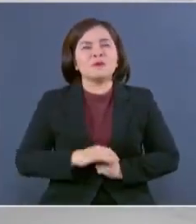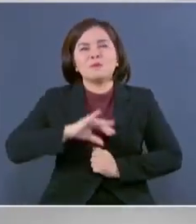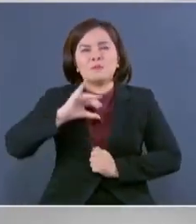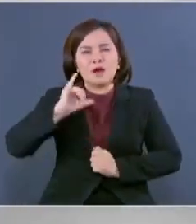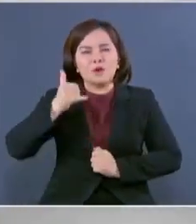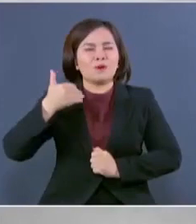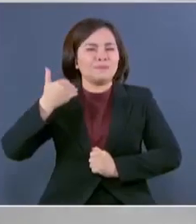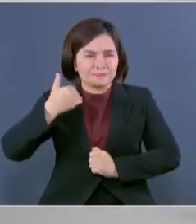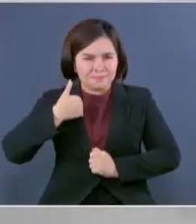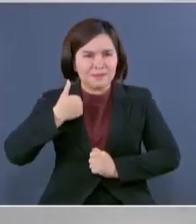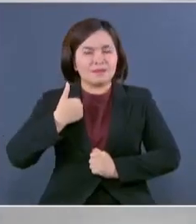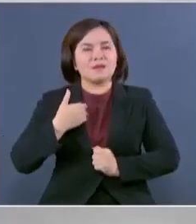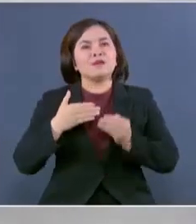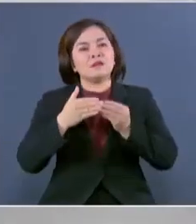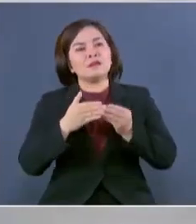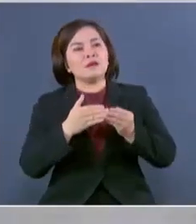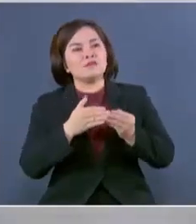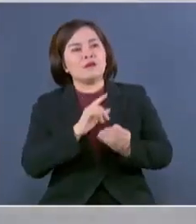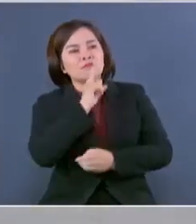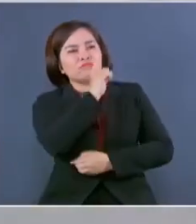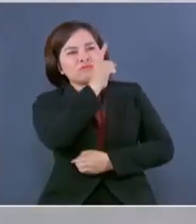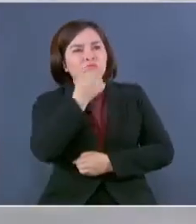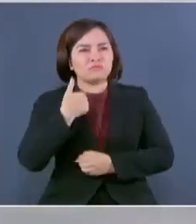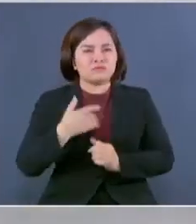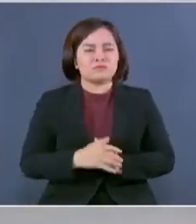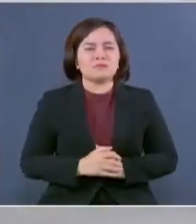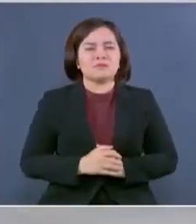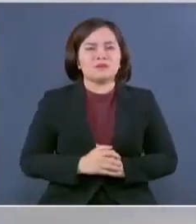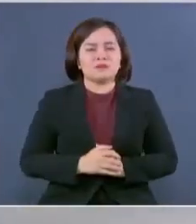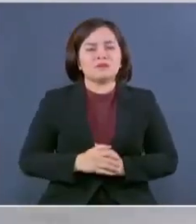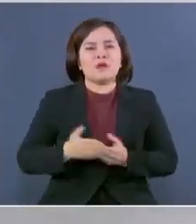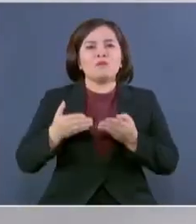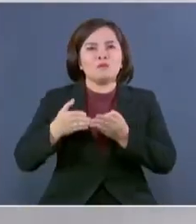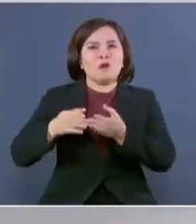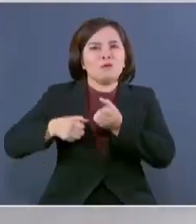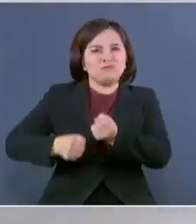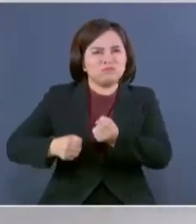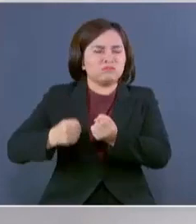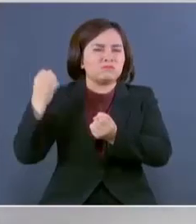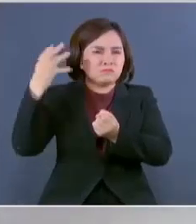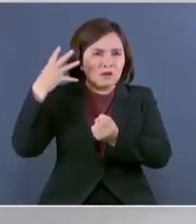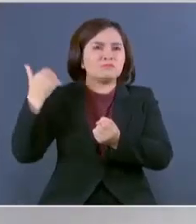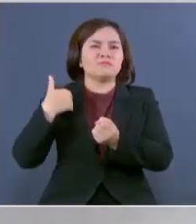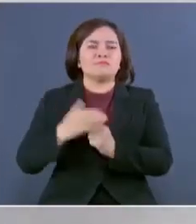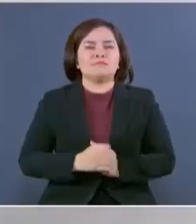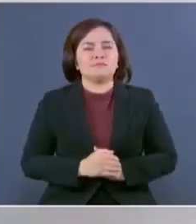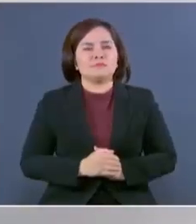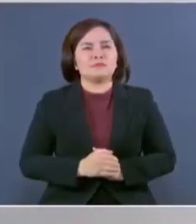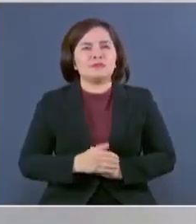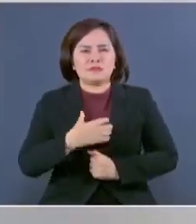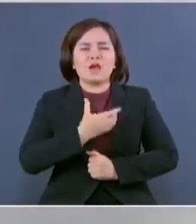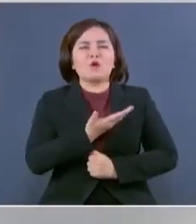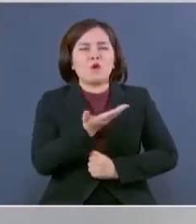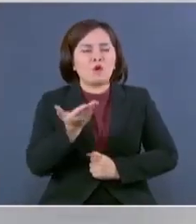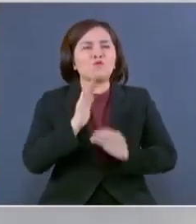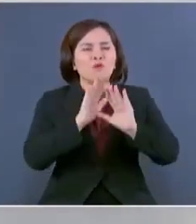เนี่ยขับเรือผ่านตะโกนด่าก็มีครับบางครั้งก็เร่งเครื่องเสียงดังก็มีครับชาวบ้านบอกว่าก็อยากจะให้หน่วยง